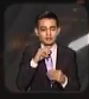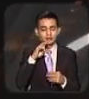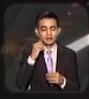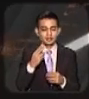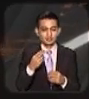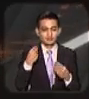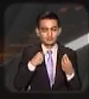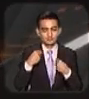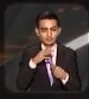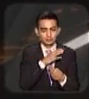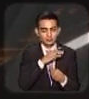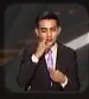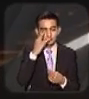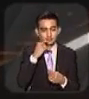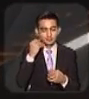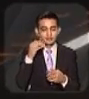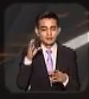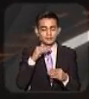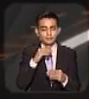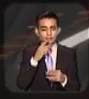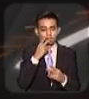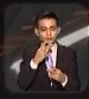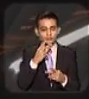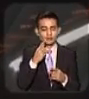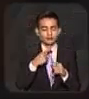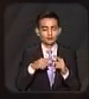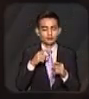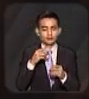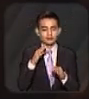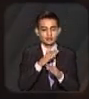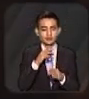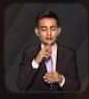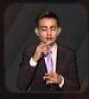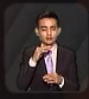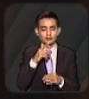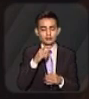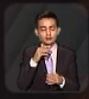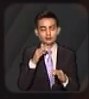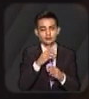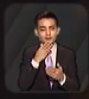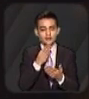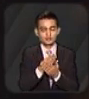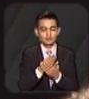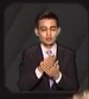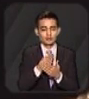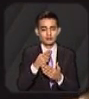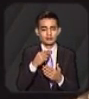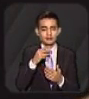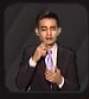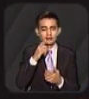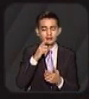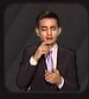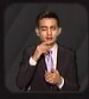национальном костюме, фанаты ожидали услышать песню «Дайди Дау» на казахском языке. Однако Димаш спел свою версию хита «Селин